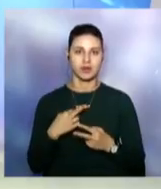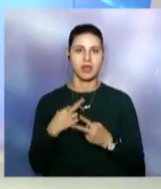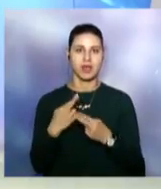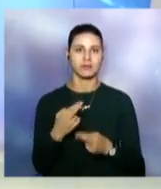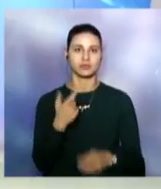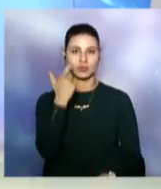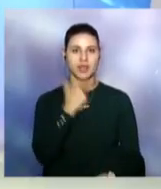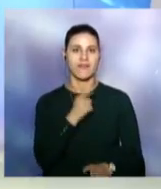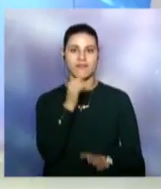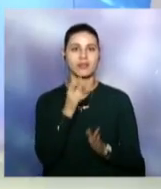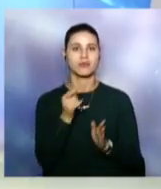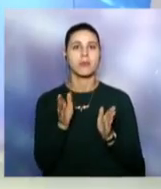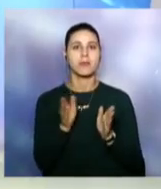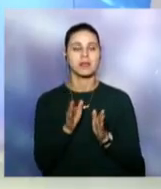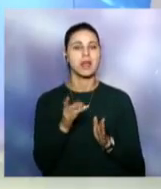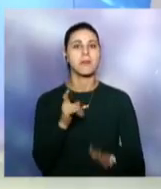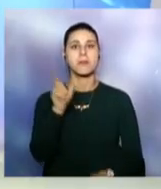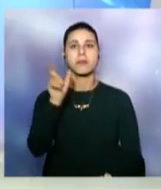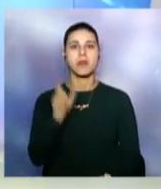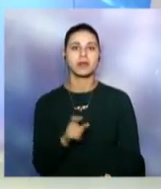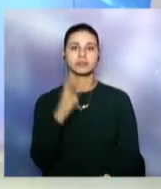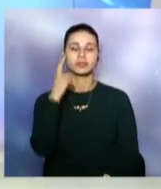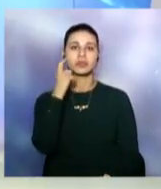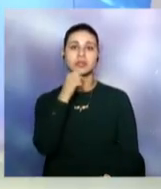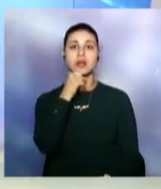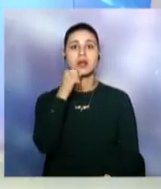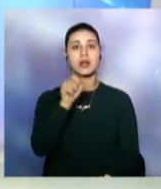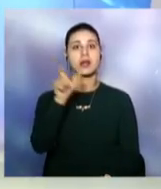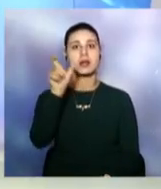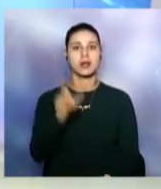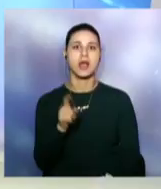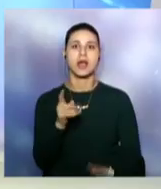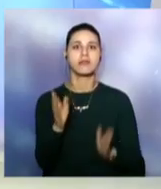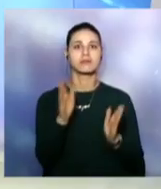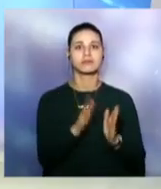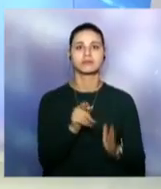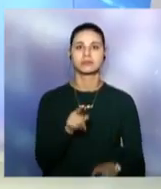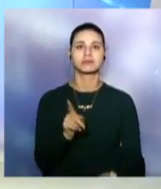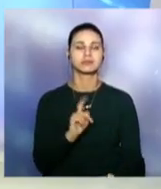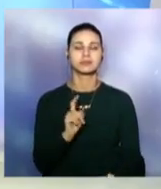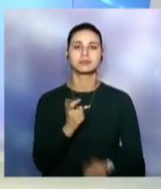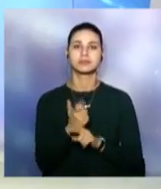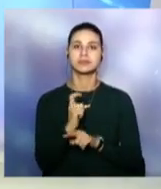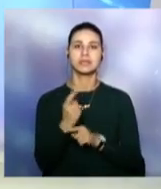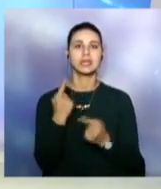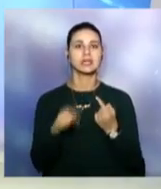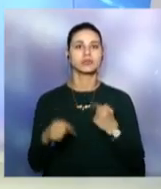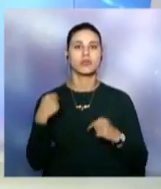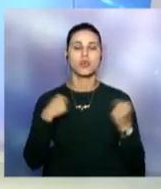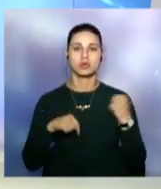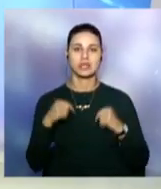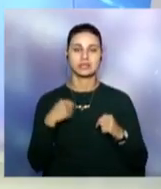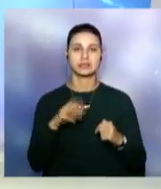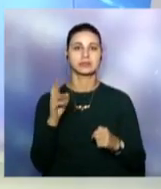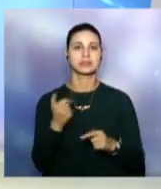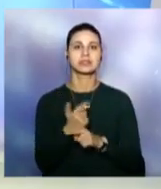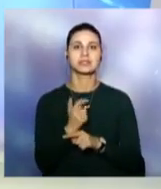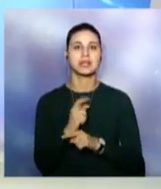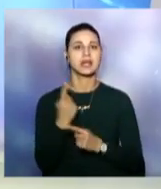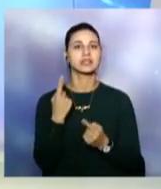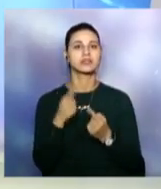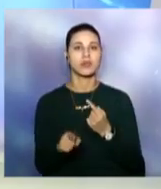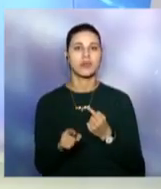მატარებლები, სინამდვილეში ბავშვი არ არის ზრდასრული ადამიანი მინიატურაში. ბავშვი სრულიად განსხვავებული ორგანიზმია, სრულიად